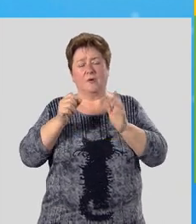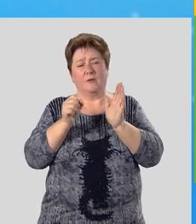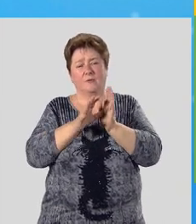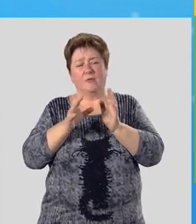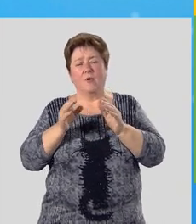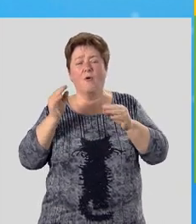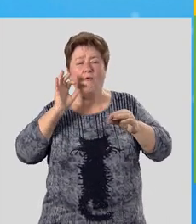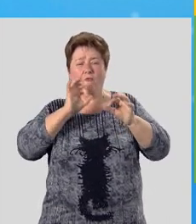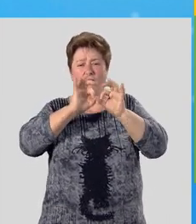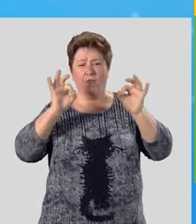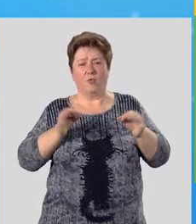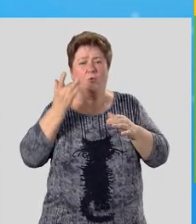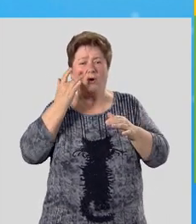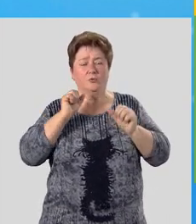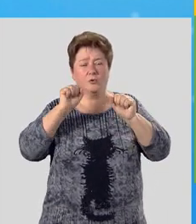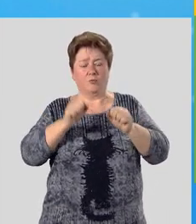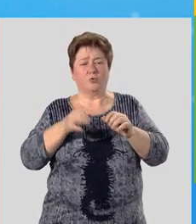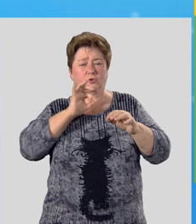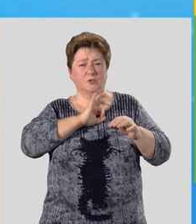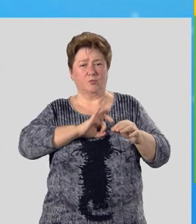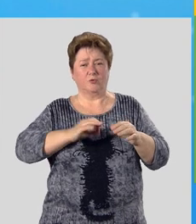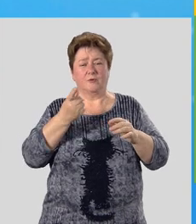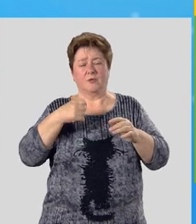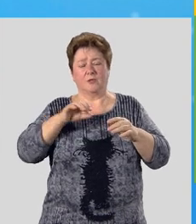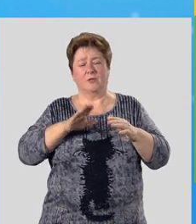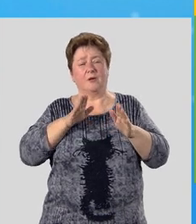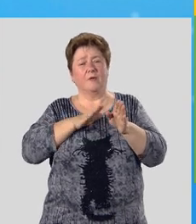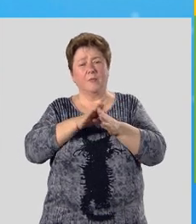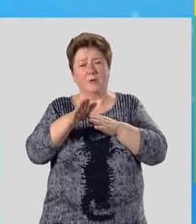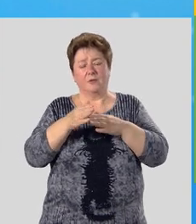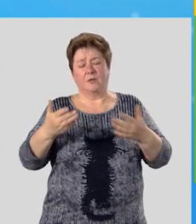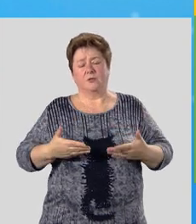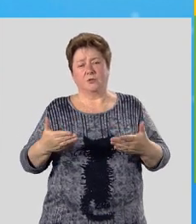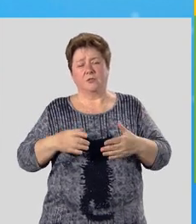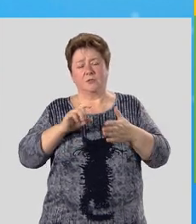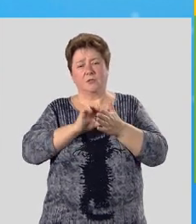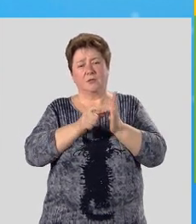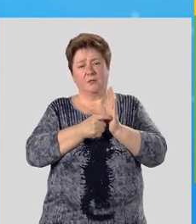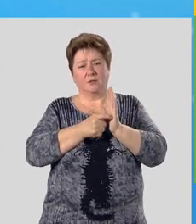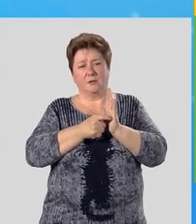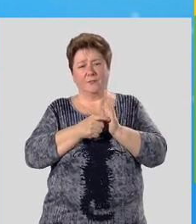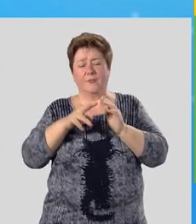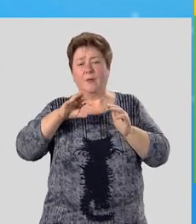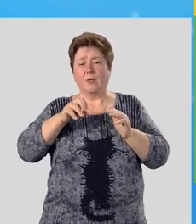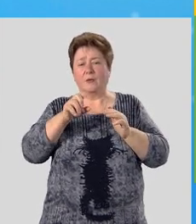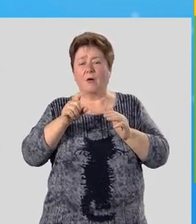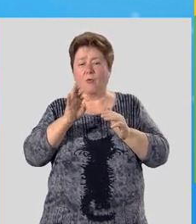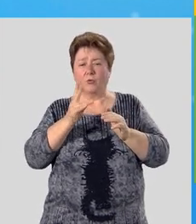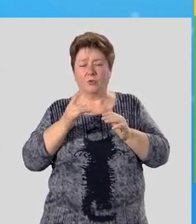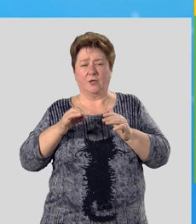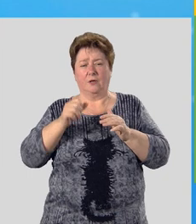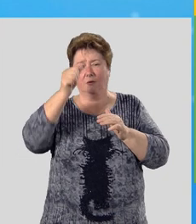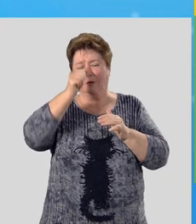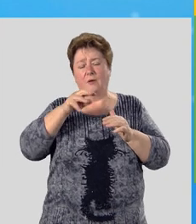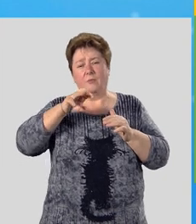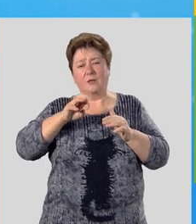энергию в форму, которая может быть использована для реакции жизнедеятельности клетки. Митохондрии от